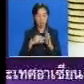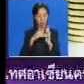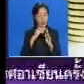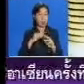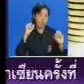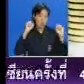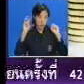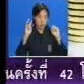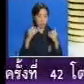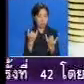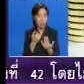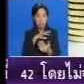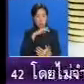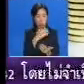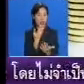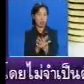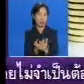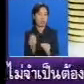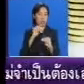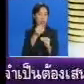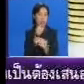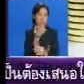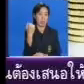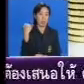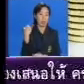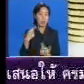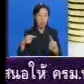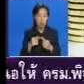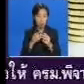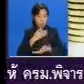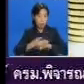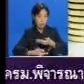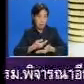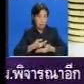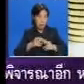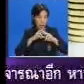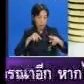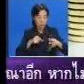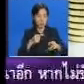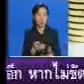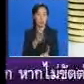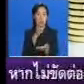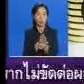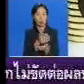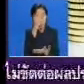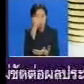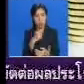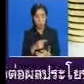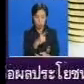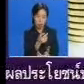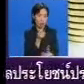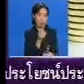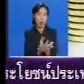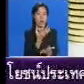ก็ราคาหมูก็ยังสูงอยู่นะฮะแล้วก็บางรายนั้นนะครับในส่วนของเจ้าของเคียงนั้นถึงกับต้องหยุดกิจการกันไปเพราะแบกรับภาระในส่วนของราคา